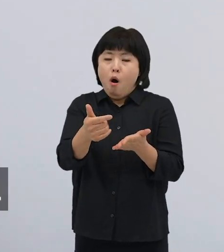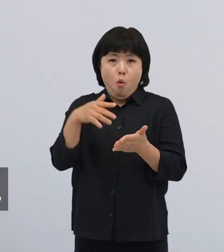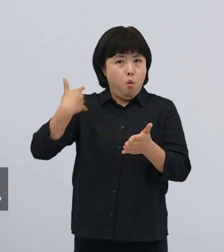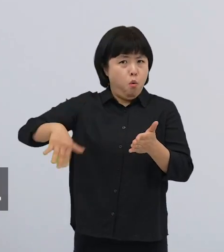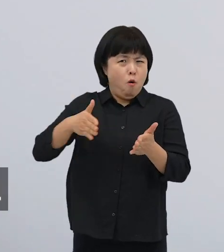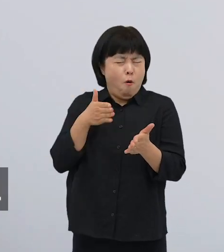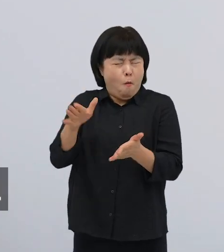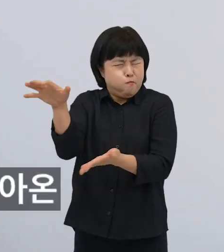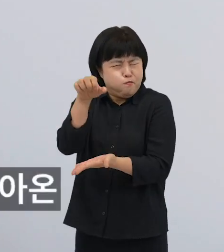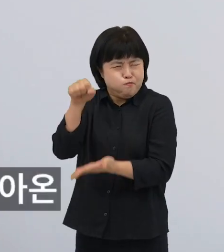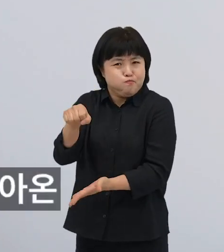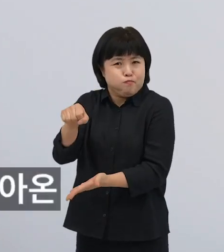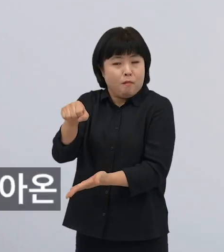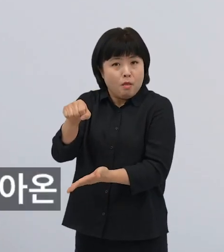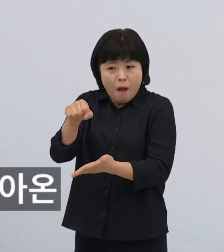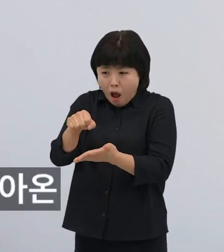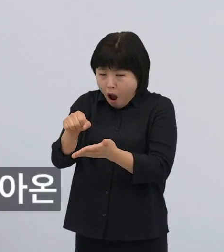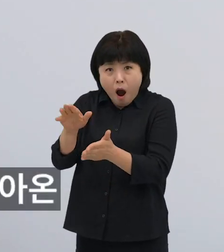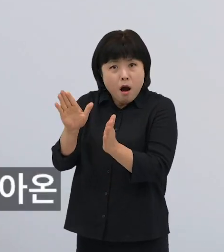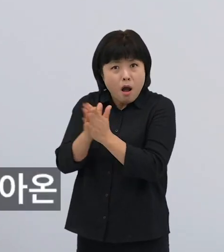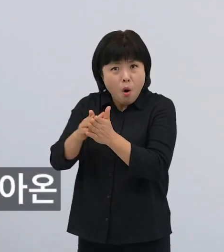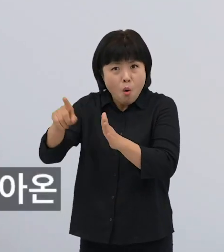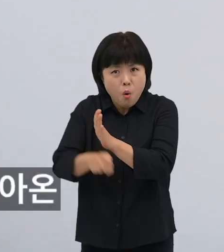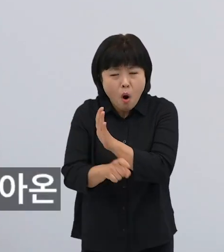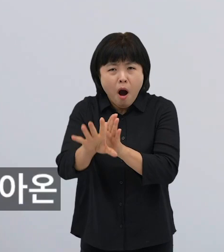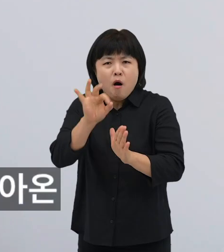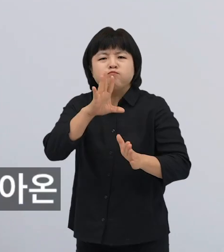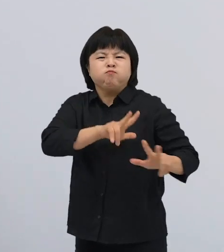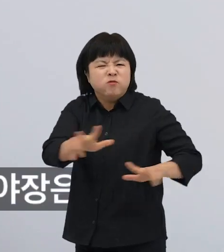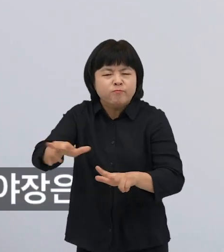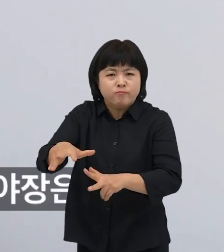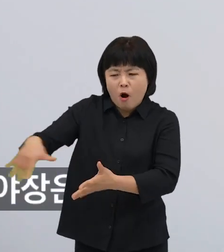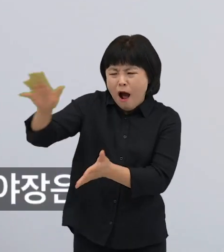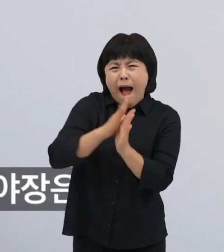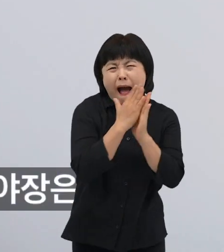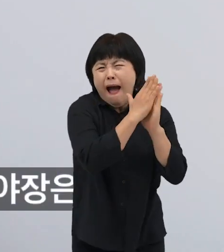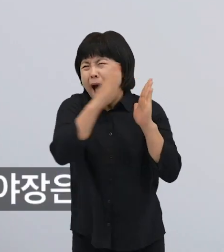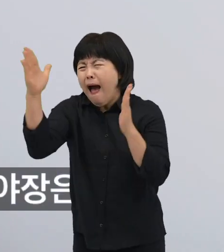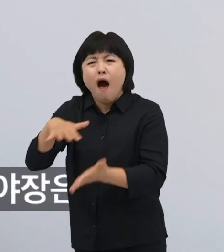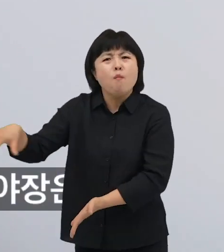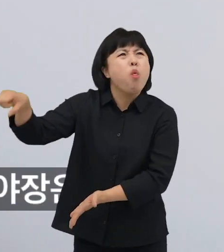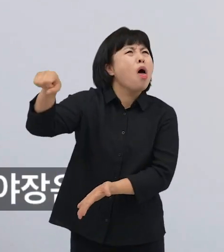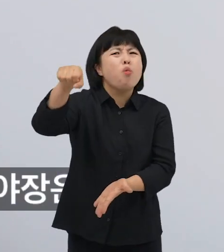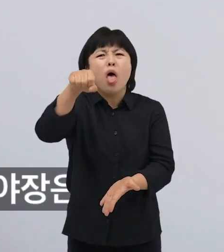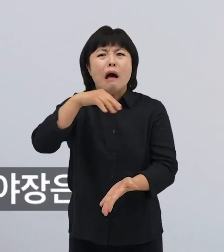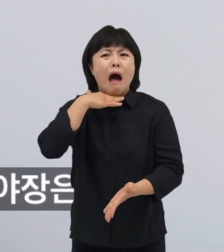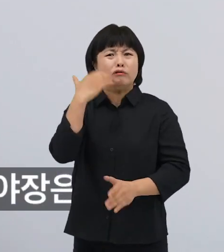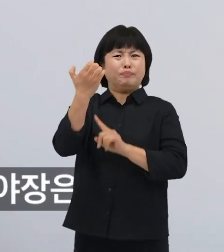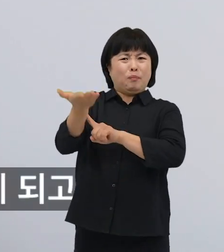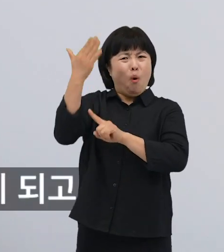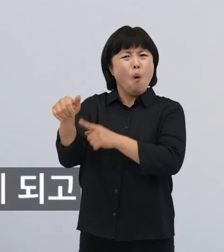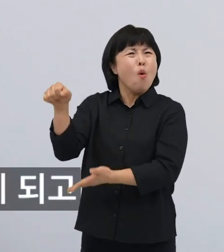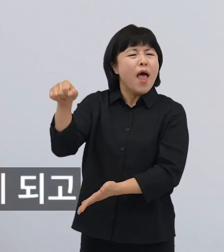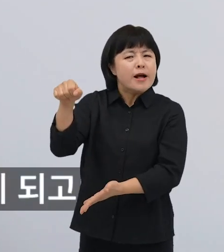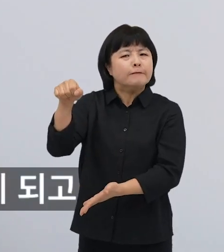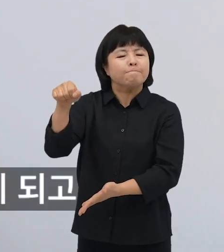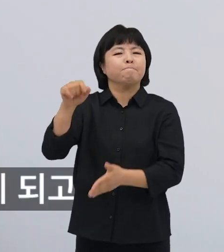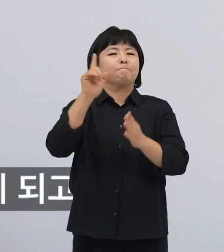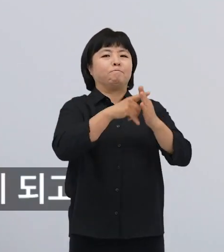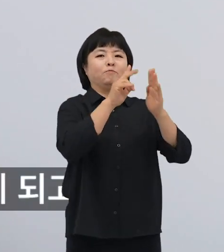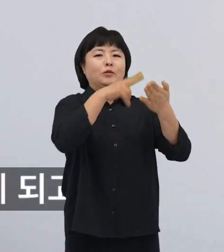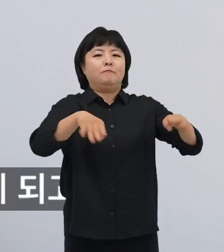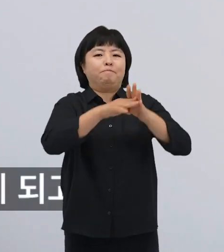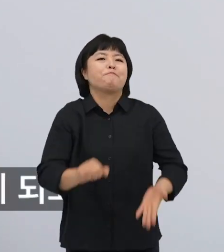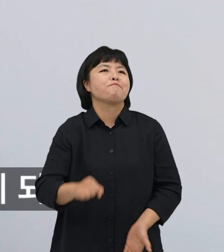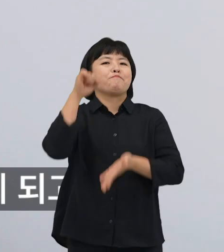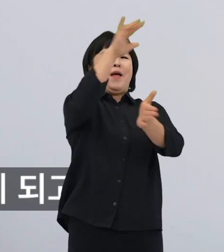장서가로 그려지는데요. 책 도둑질까지 서슴지 않으면서 모아온 방대한 장서를 가진 90세가 넘은 공야장은 자신의 이름을